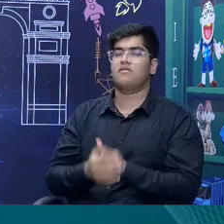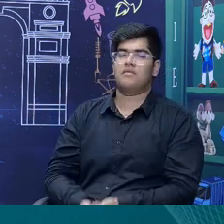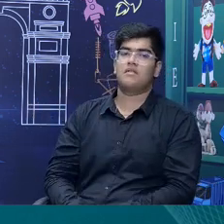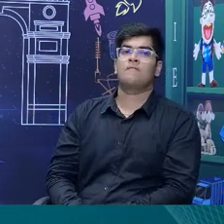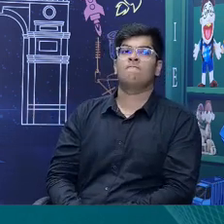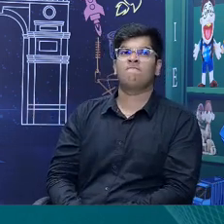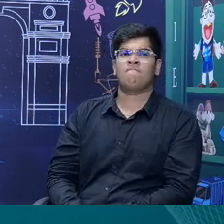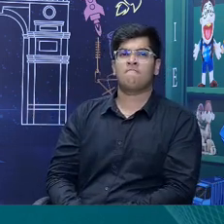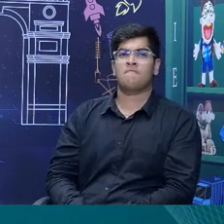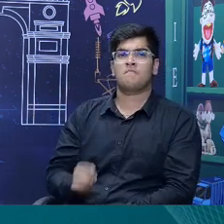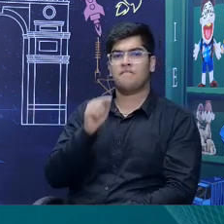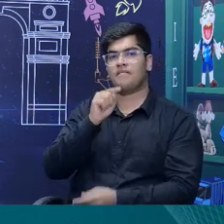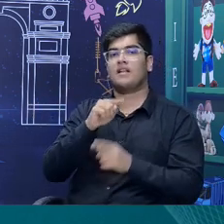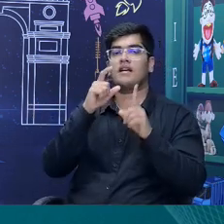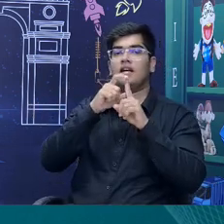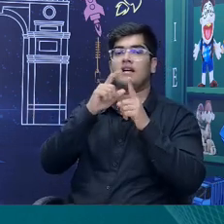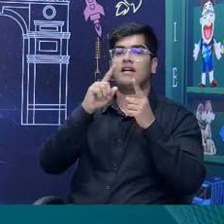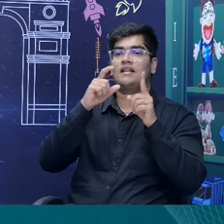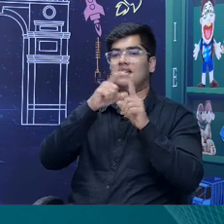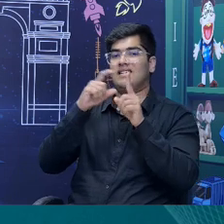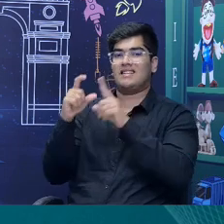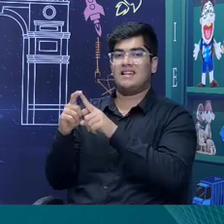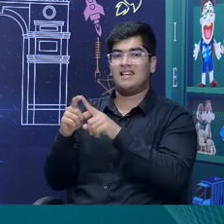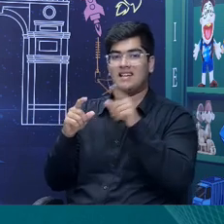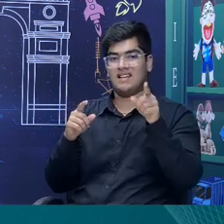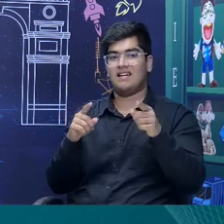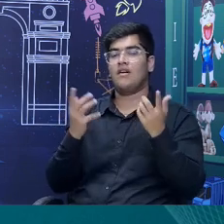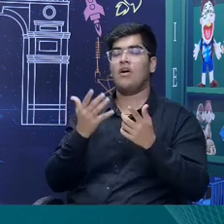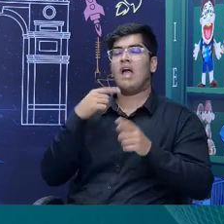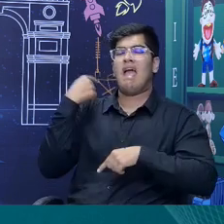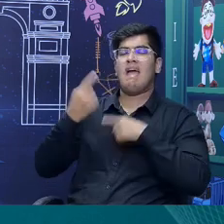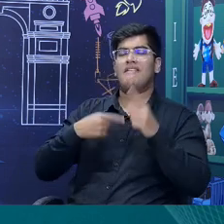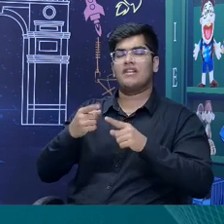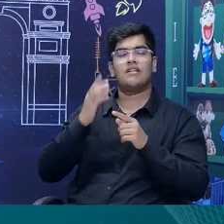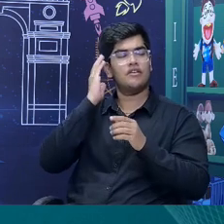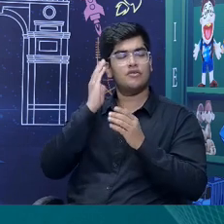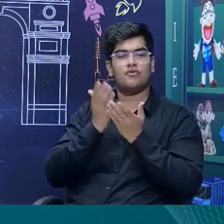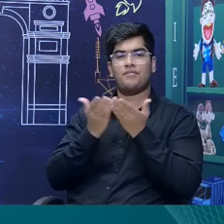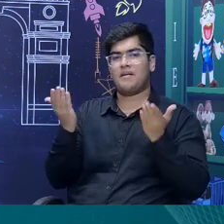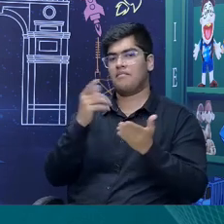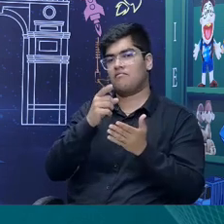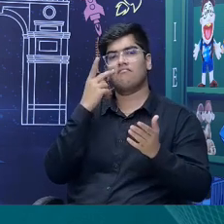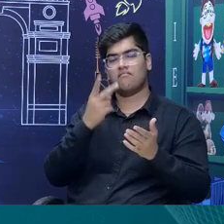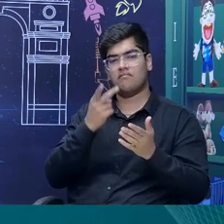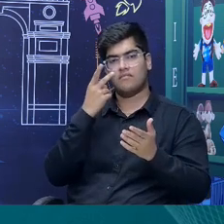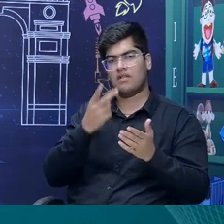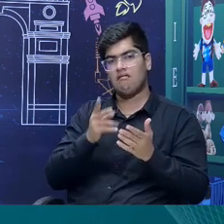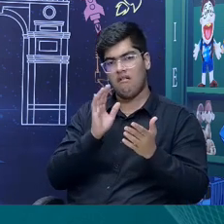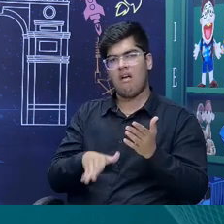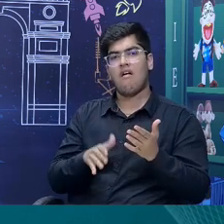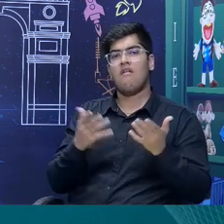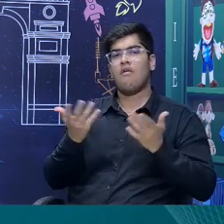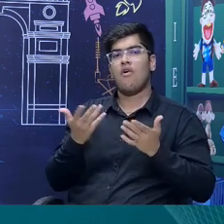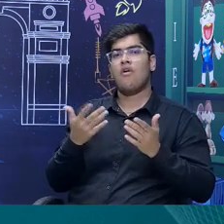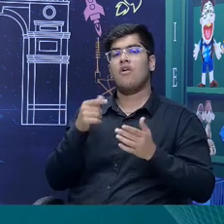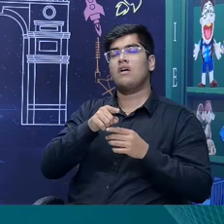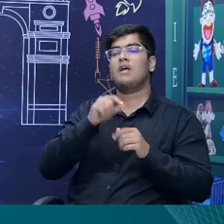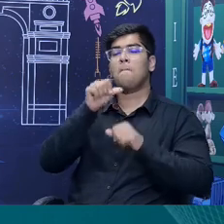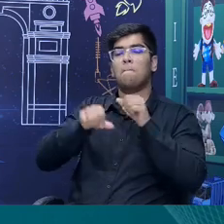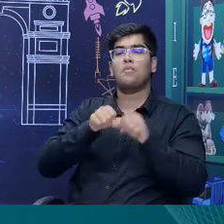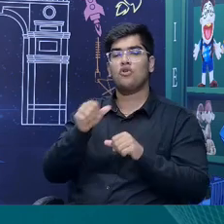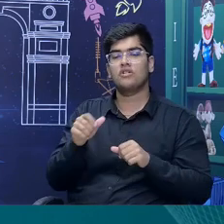डिस्पापुलेशन विच सपोज इडली हमारे हर रोज के न्यूज़पेपर के हैडलाइंस बना रही थी वे नीड तू अंडरस्टैंड डेट डी ट्रेंड्स और